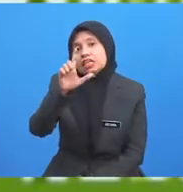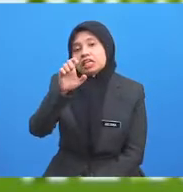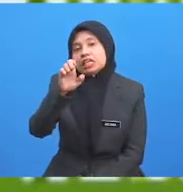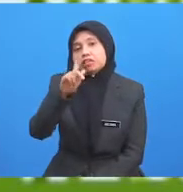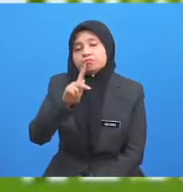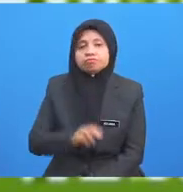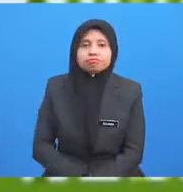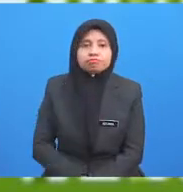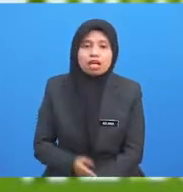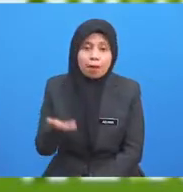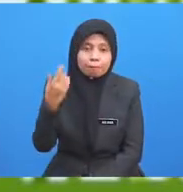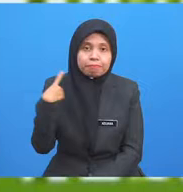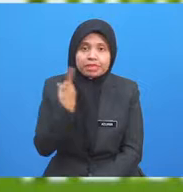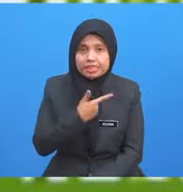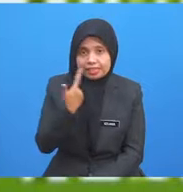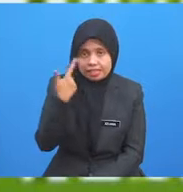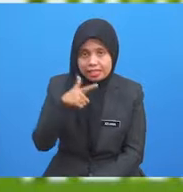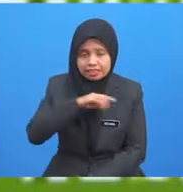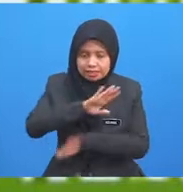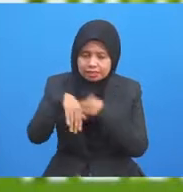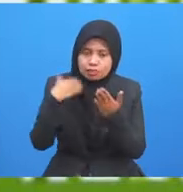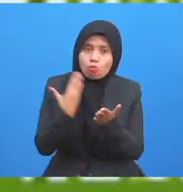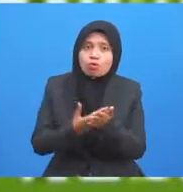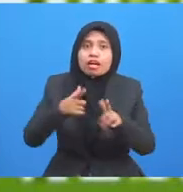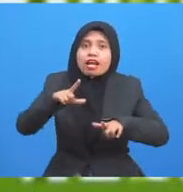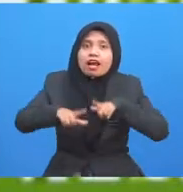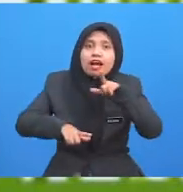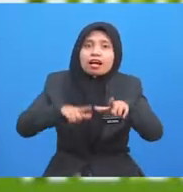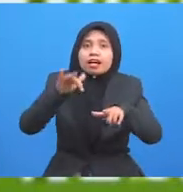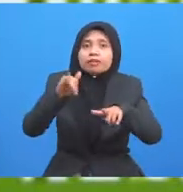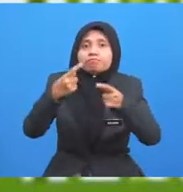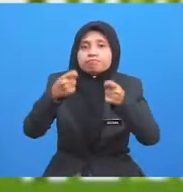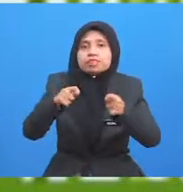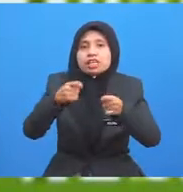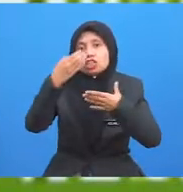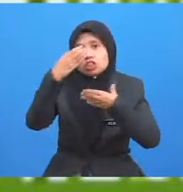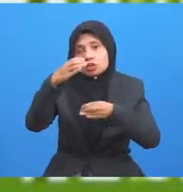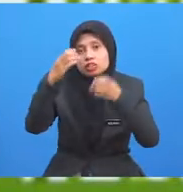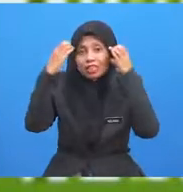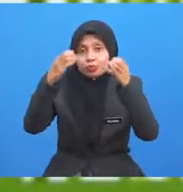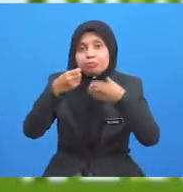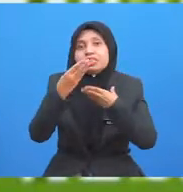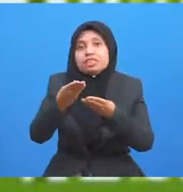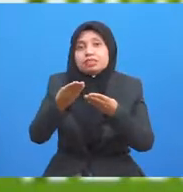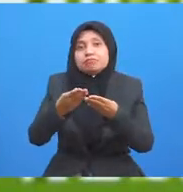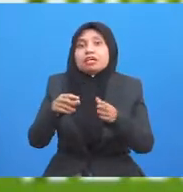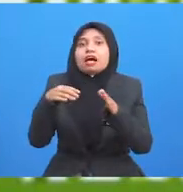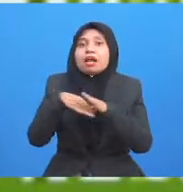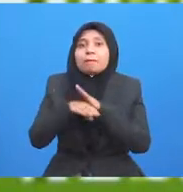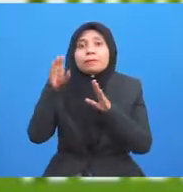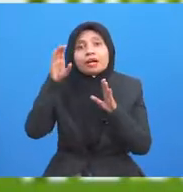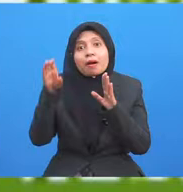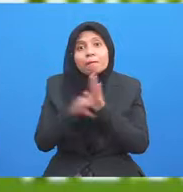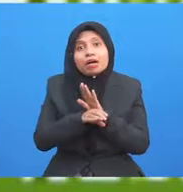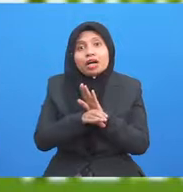Mari kita lihat kesemua langkah yang telah cikgu sebutkan sebentar tadi dalam bentuk gambar agar